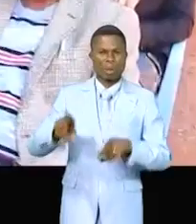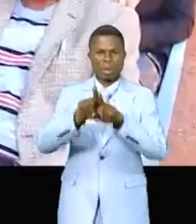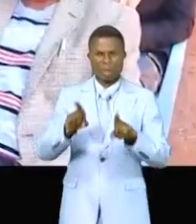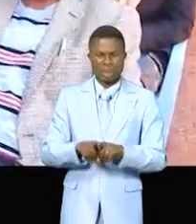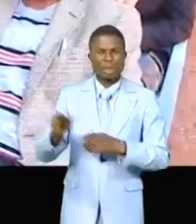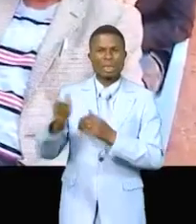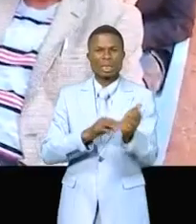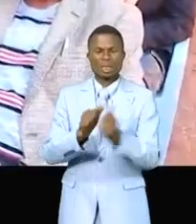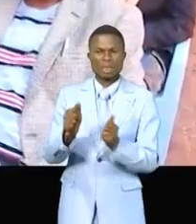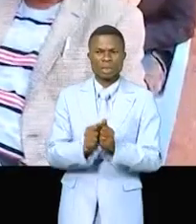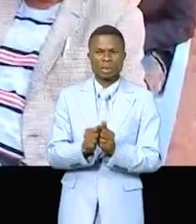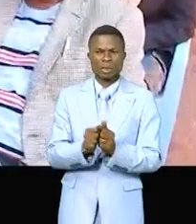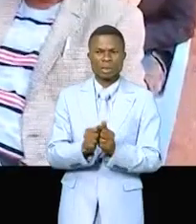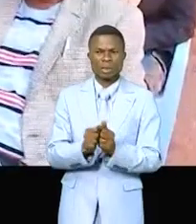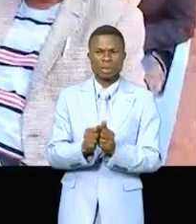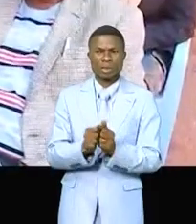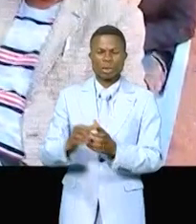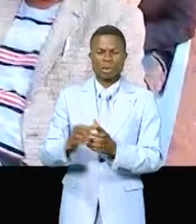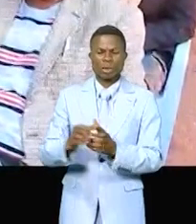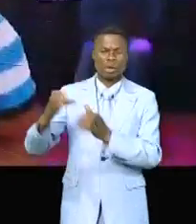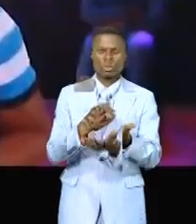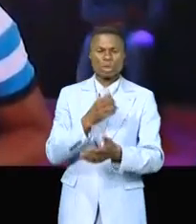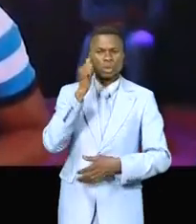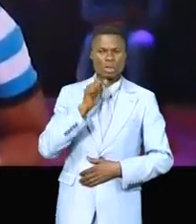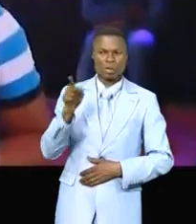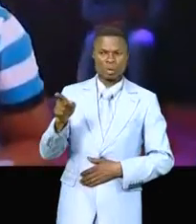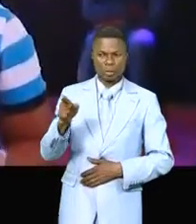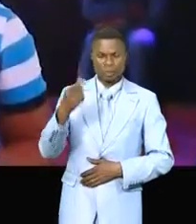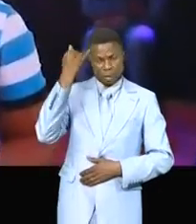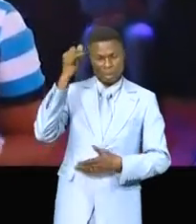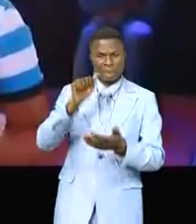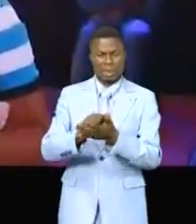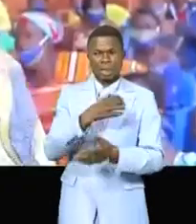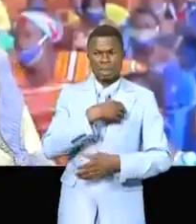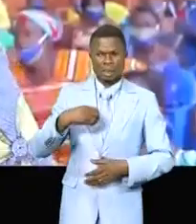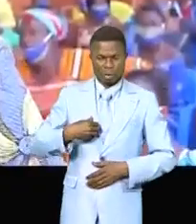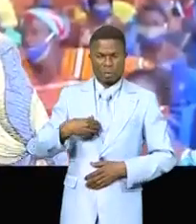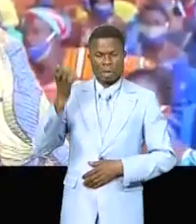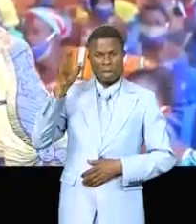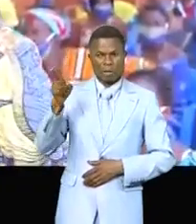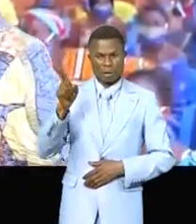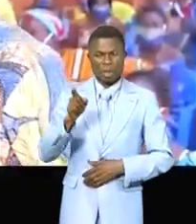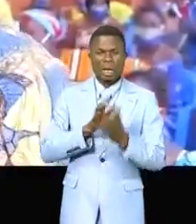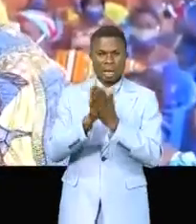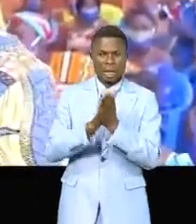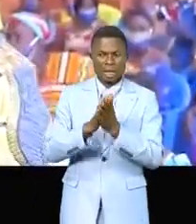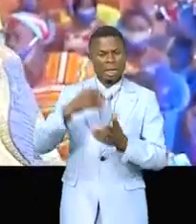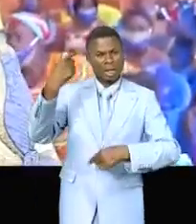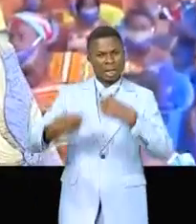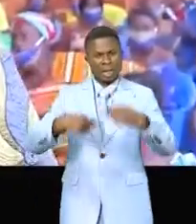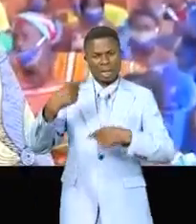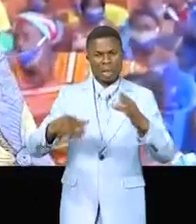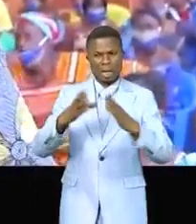entrave l'autonomisation socio-économique. C'est à ce sujet que les femmes de Tchala se sont intéressées à débattre